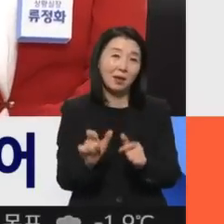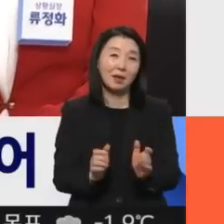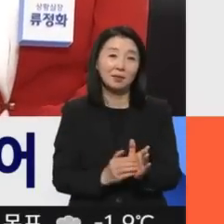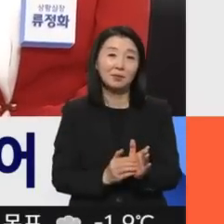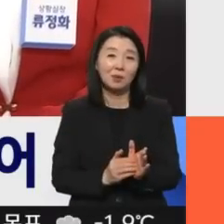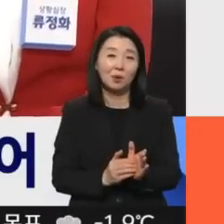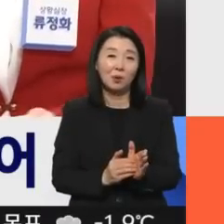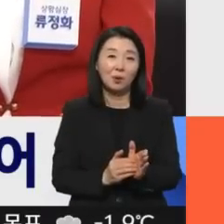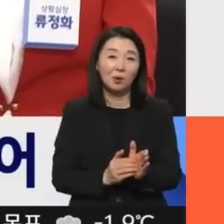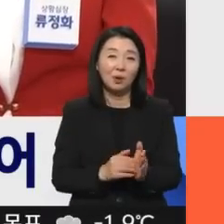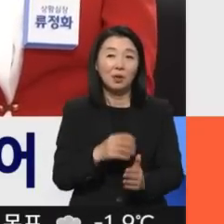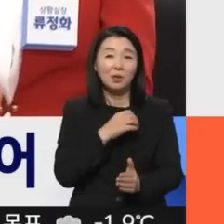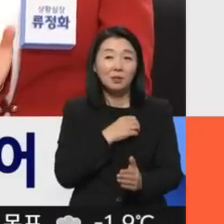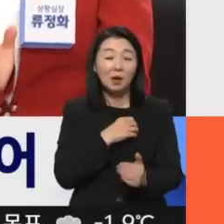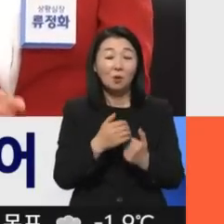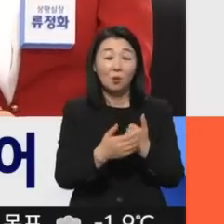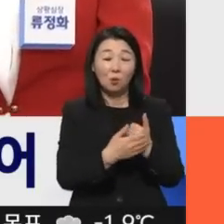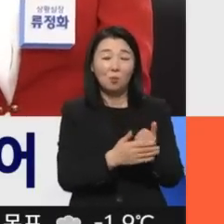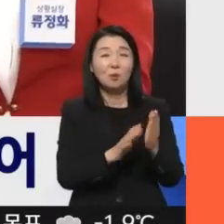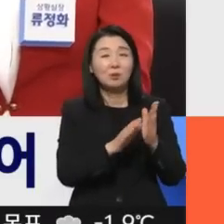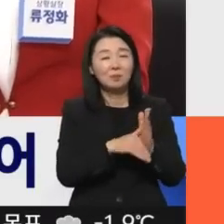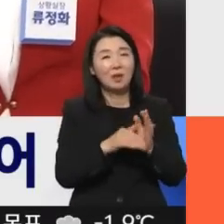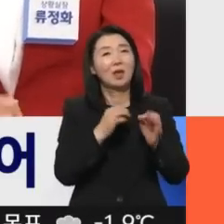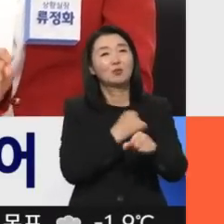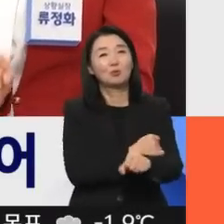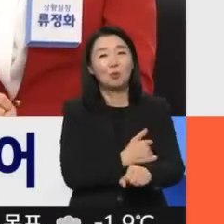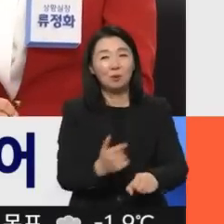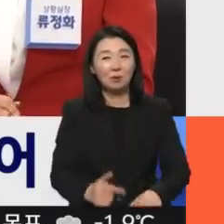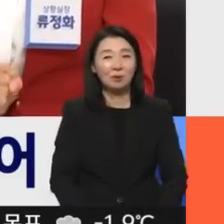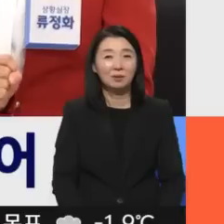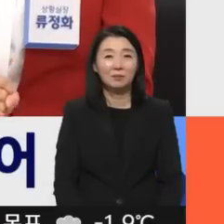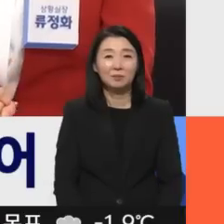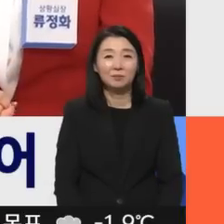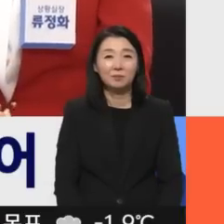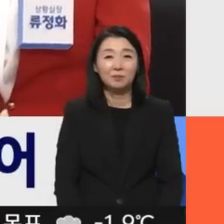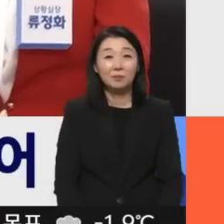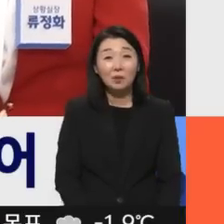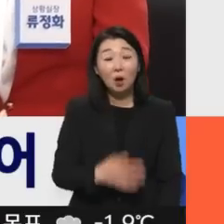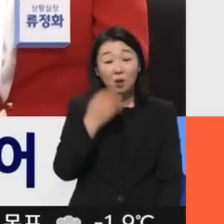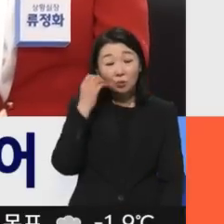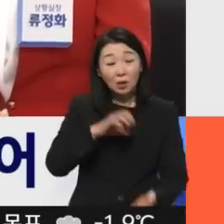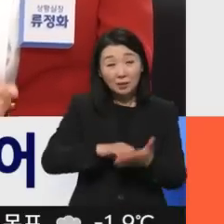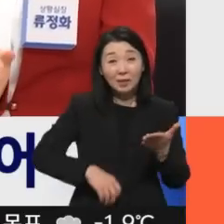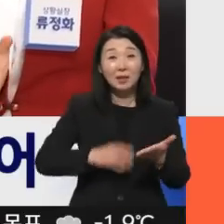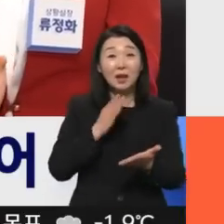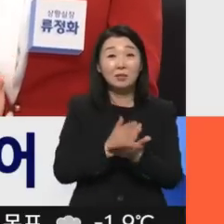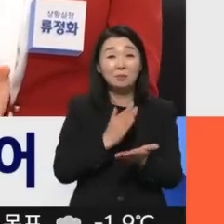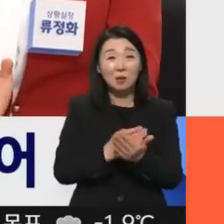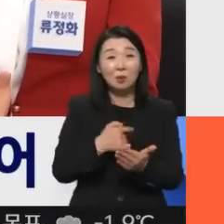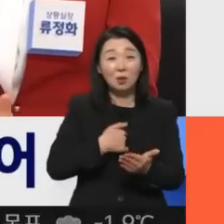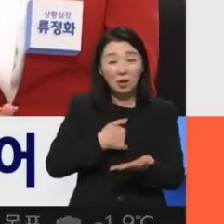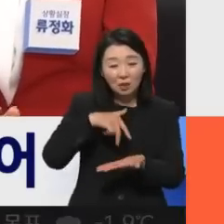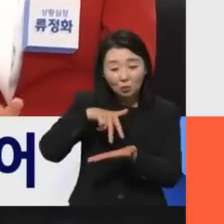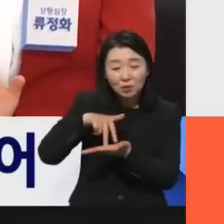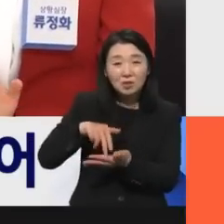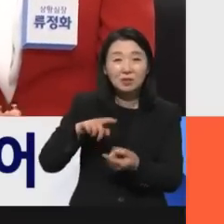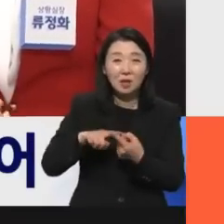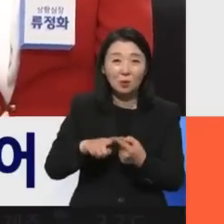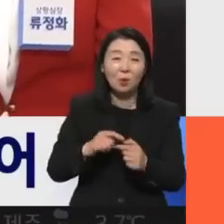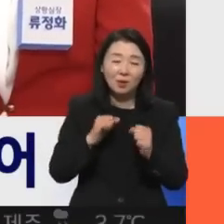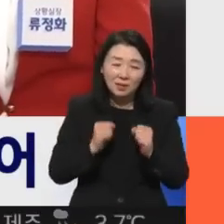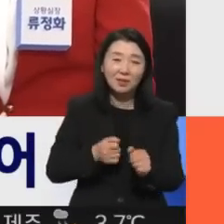이 당원 모집을 그때 공을 많이 들였었습니다. 그래서 이 어느 누구도 탈당하지 말고 각자의 위치에 있어 달라